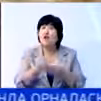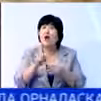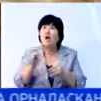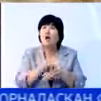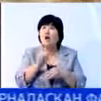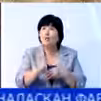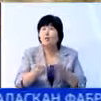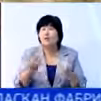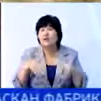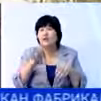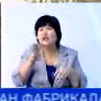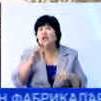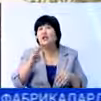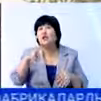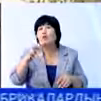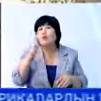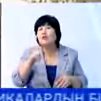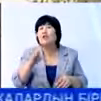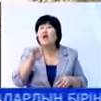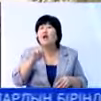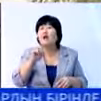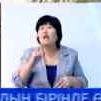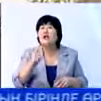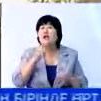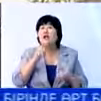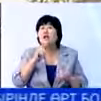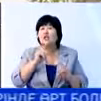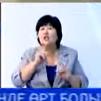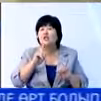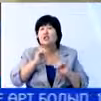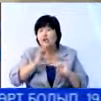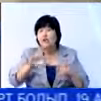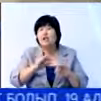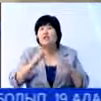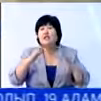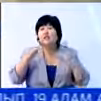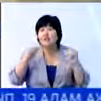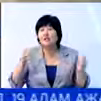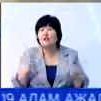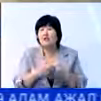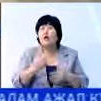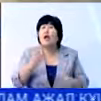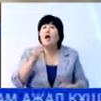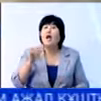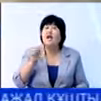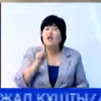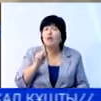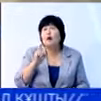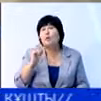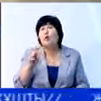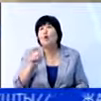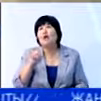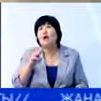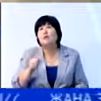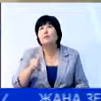Бұл нысанда дәлісхана, мешет, азан шақыратын бөлмелер бар. Арыстанбабты, Қожа Ахмет Яссауиді біздің қазақ